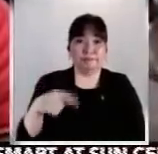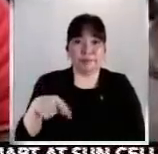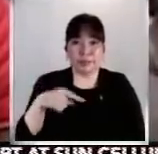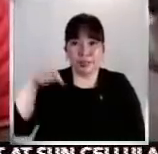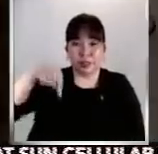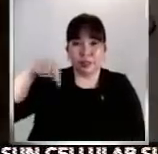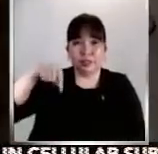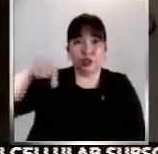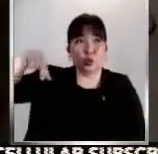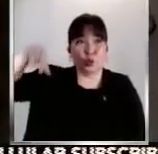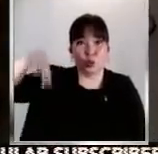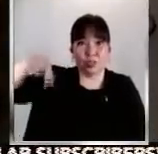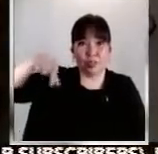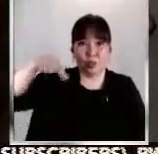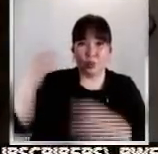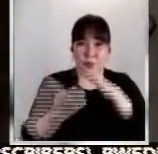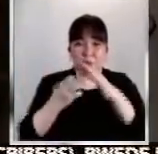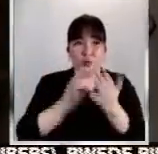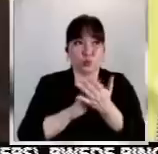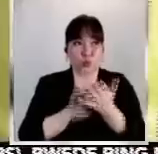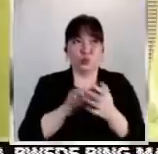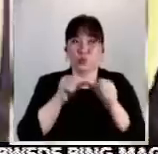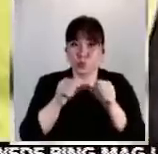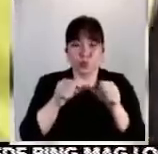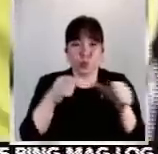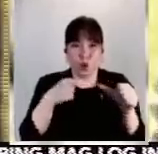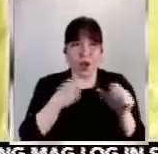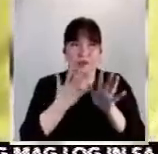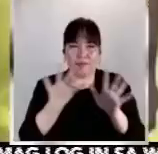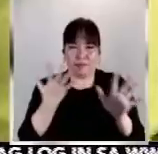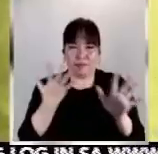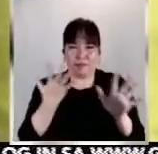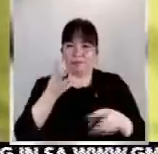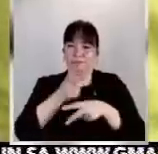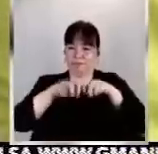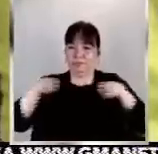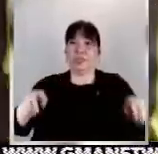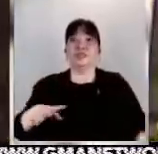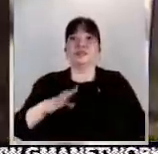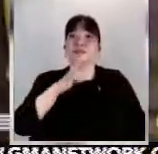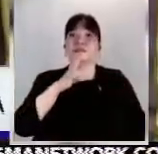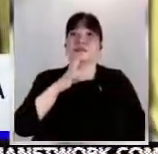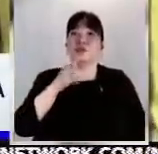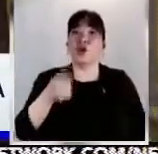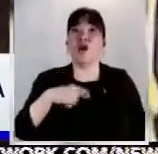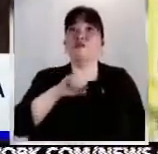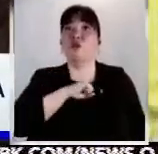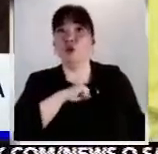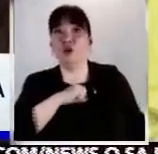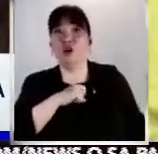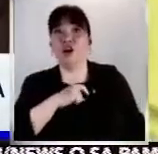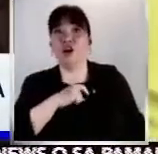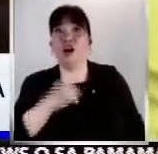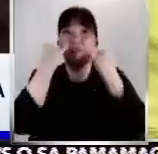Elementary School, maayos namang napanatili ang pila. Lahat po nang may upo at sipon, mas mainap po na umuwi na